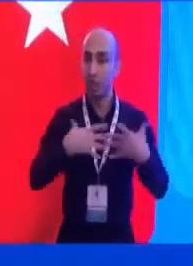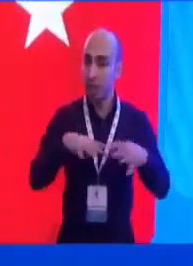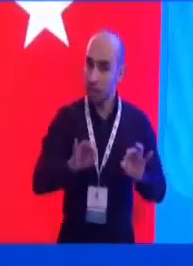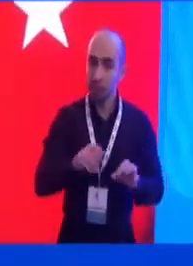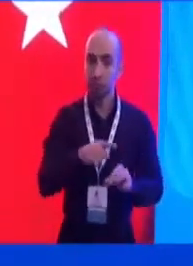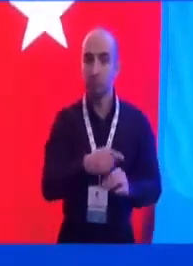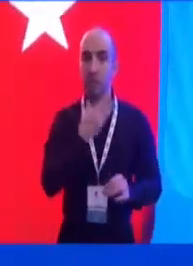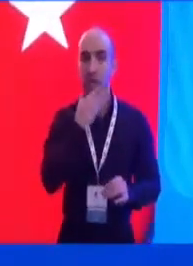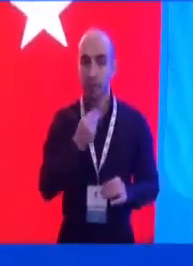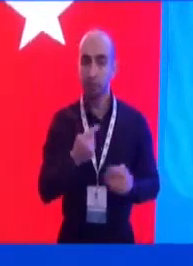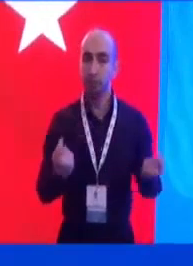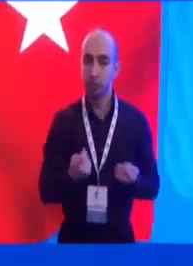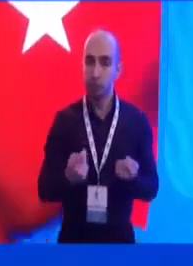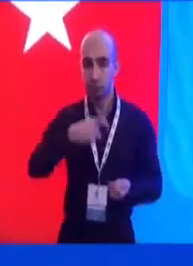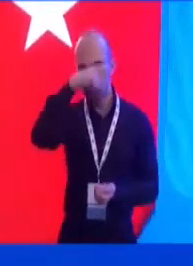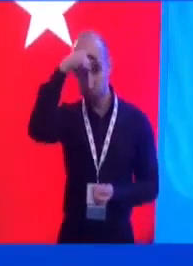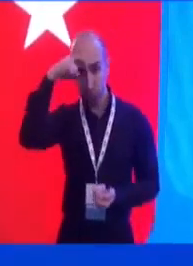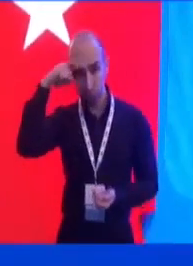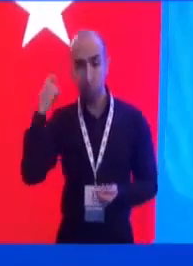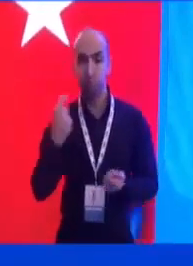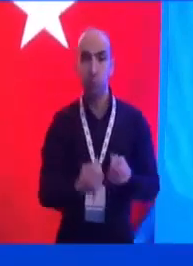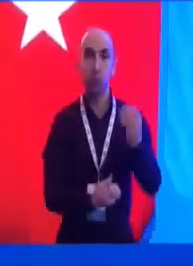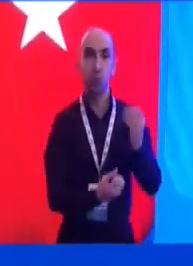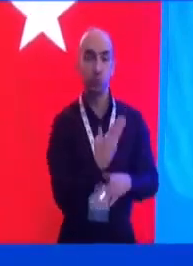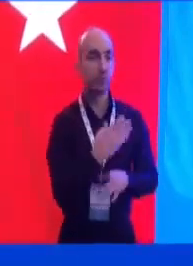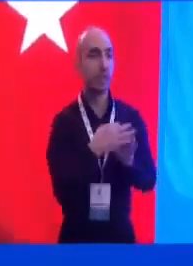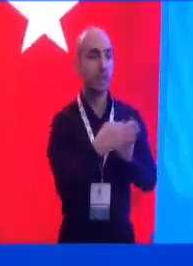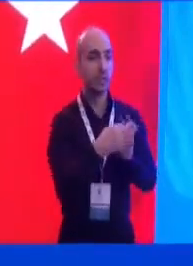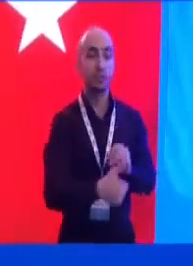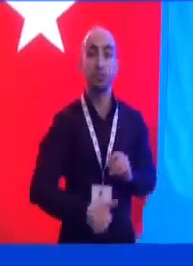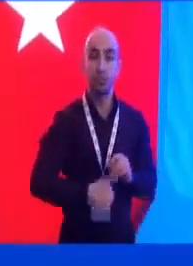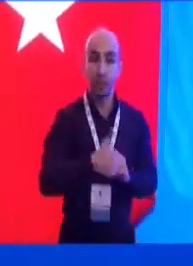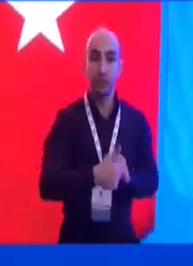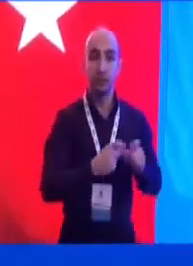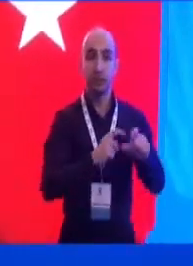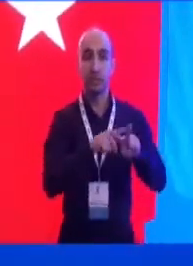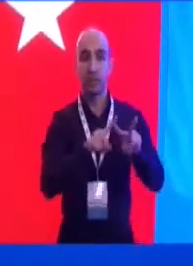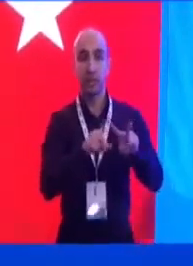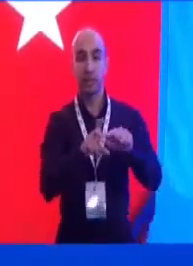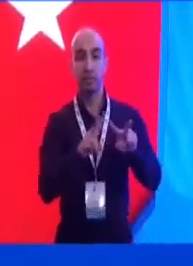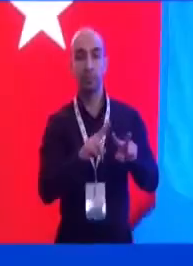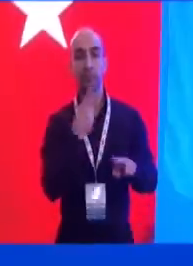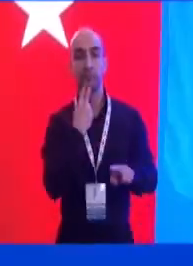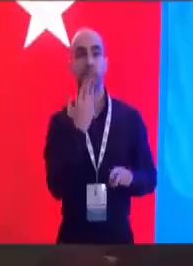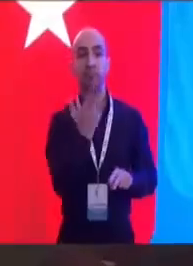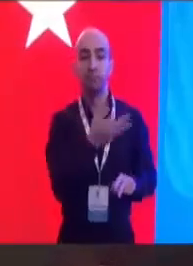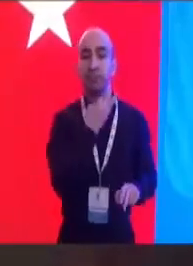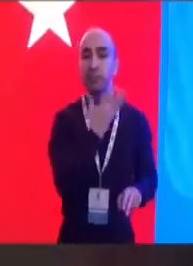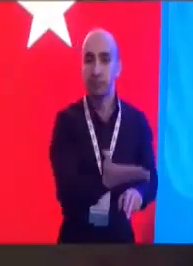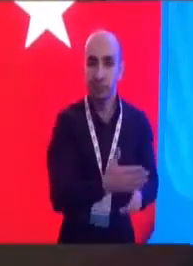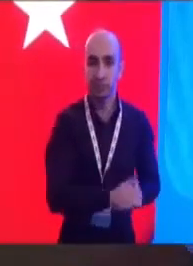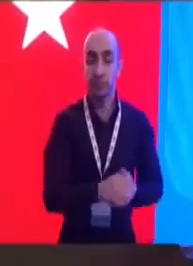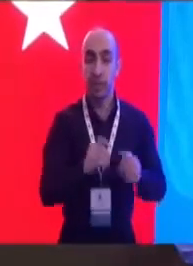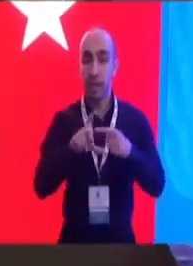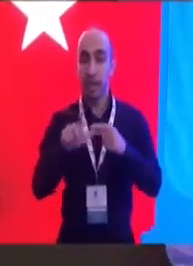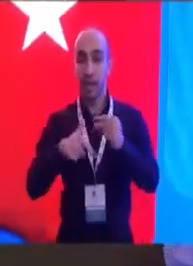hazırlanmasında büyük katkısı olan Kurumsal İletişim ve Tanıtım Başkanımız Sayın Sanem Oktar'a teşekkür ediyorum. Hem Elif